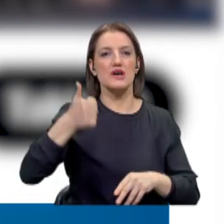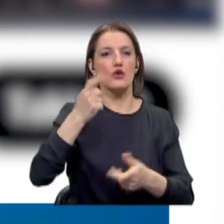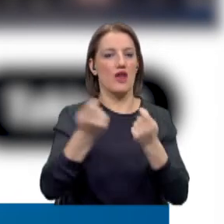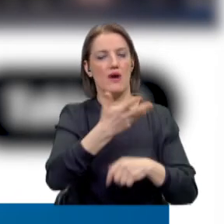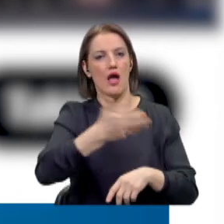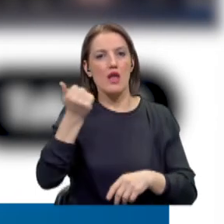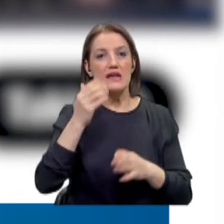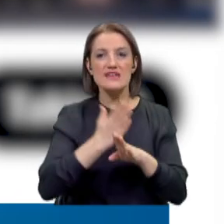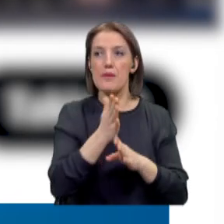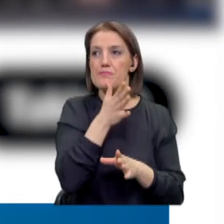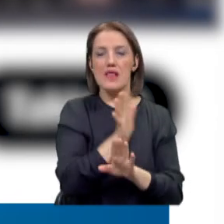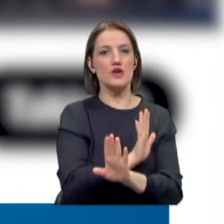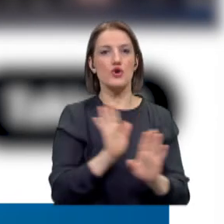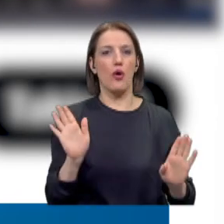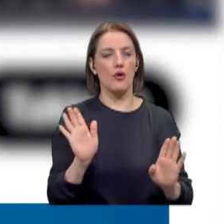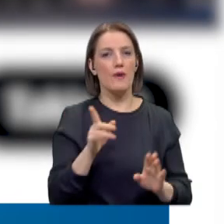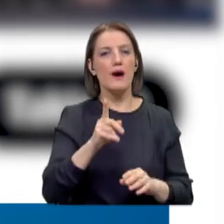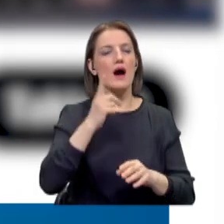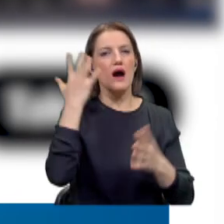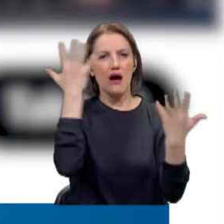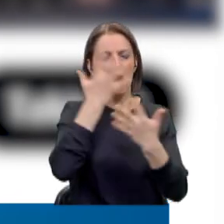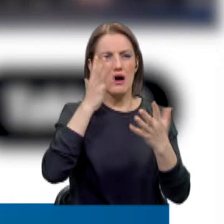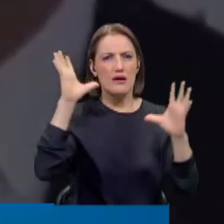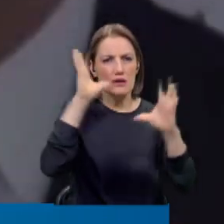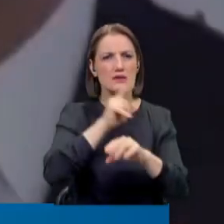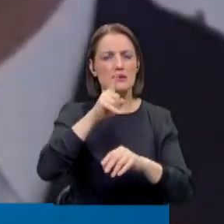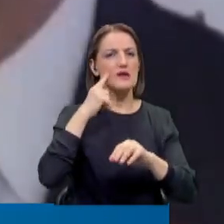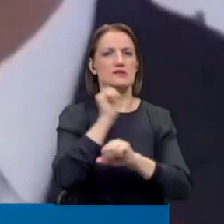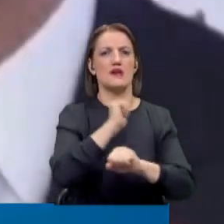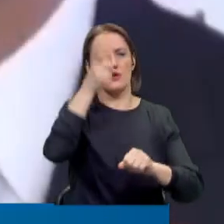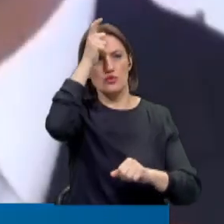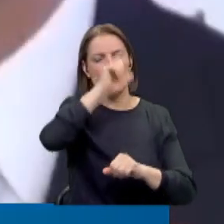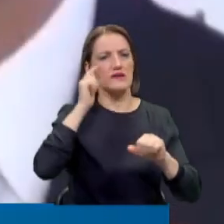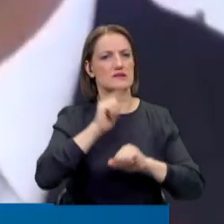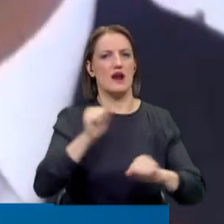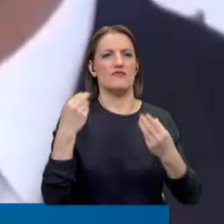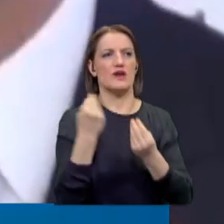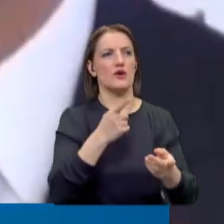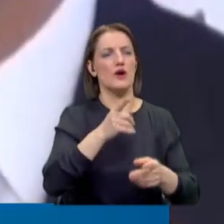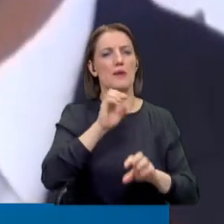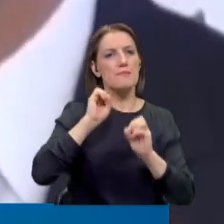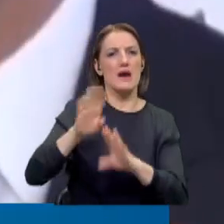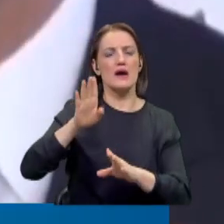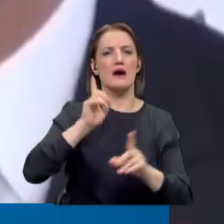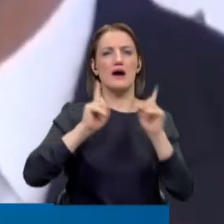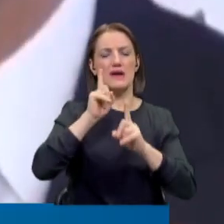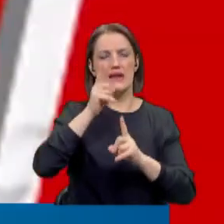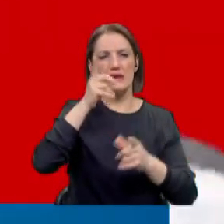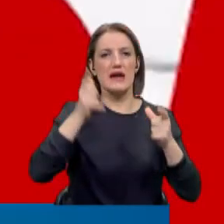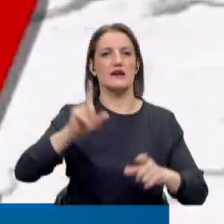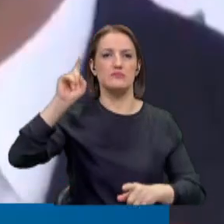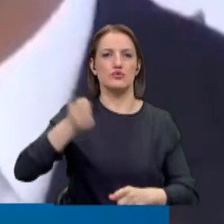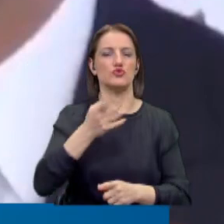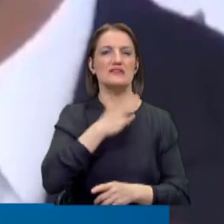yol otoriter ittifak karanlıktan ülkeye zarar vermeye devam ediyor bırakın Adalet yerini bulsun isterse kıyamet kopsun